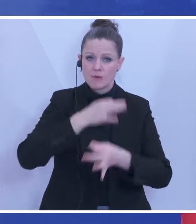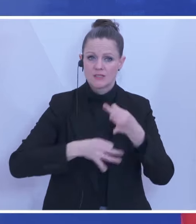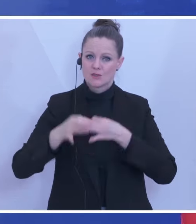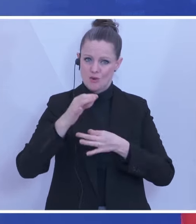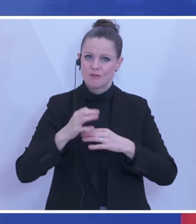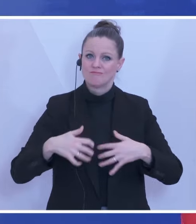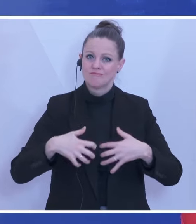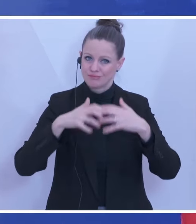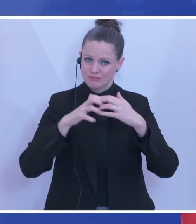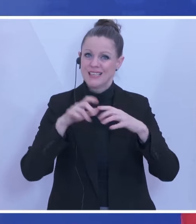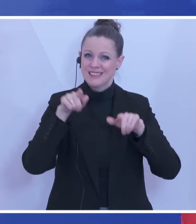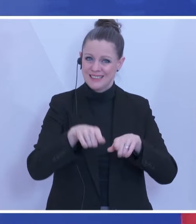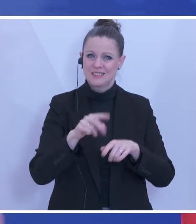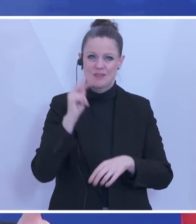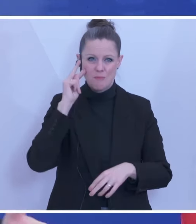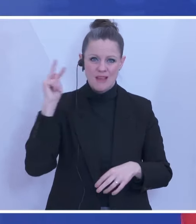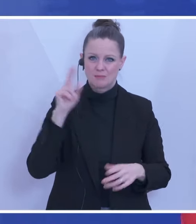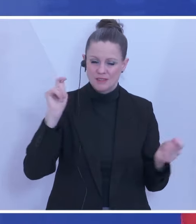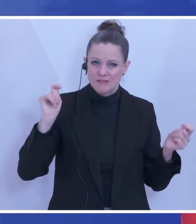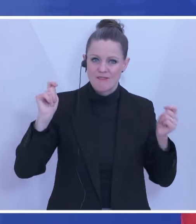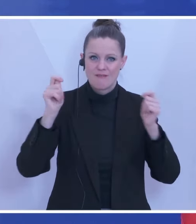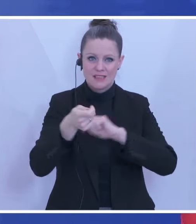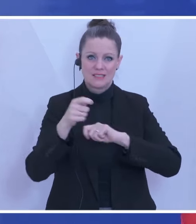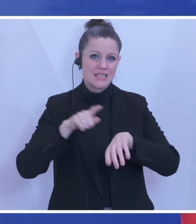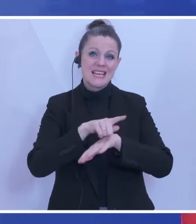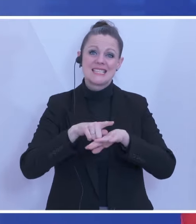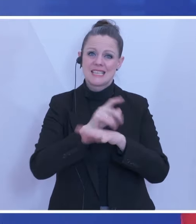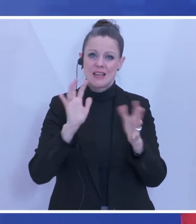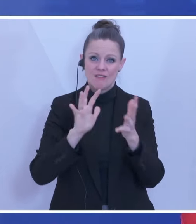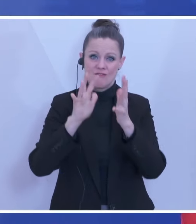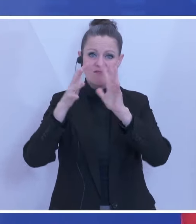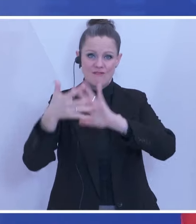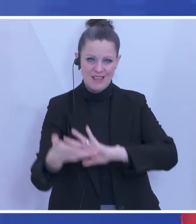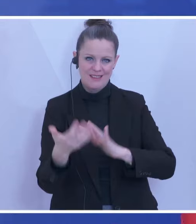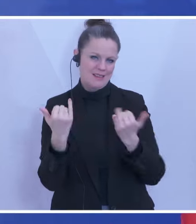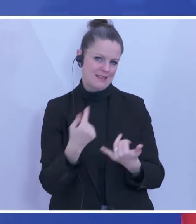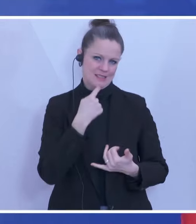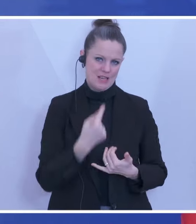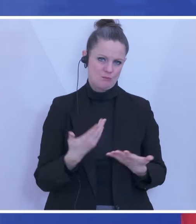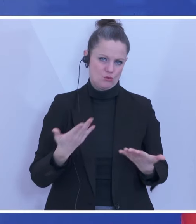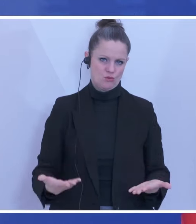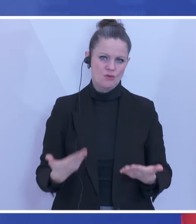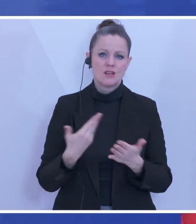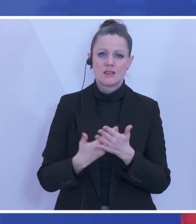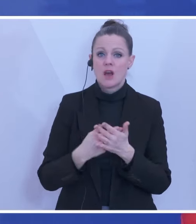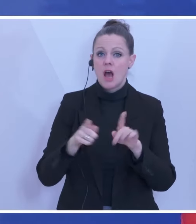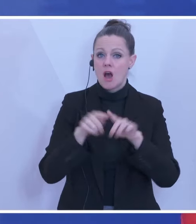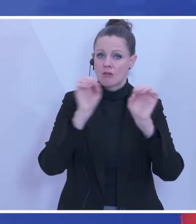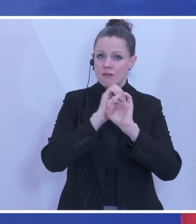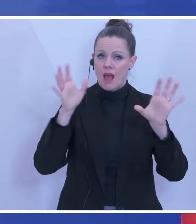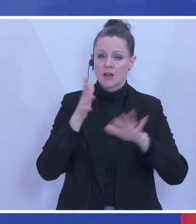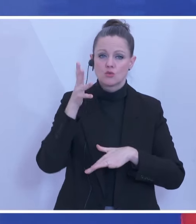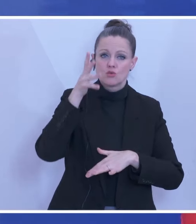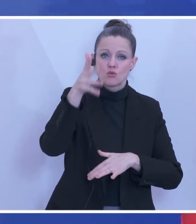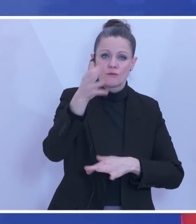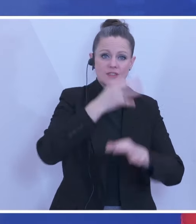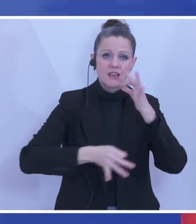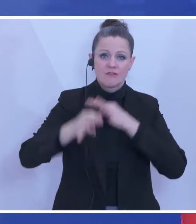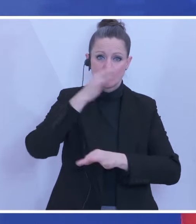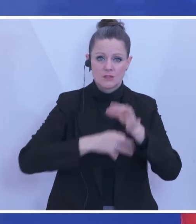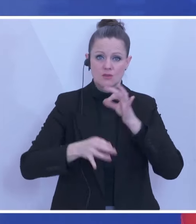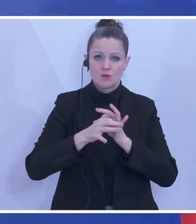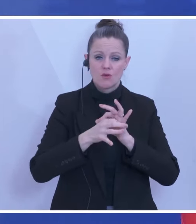ist auch der Paradigmenwechsel, vielleicht die Zeitenwende, von der gesprochen wird und damit ist auch klar, dass zukünftig Informationen binnen